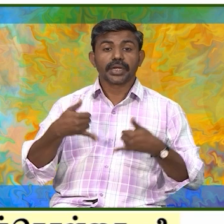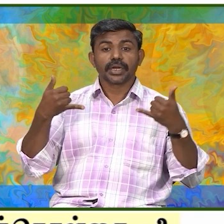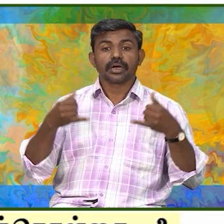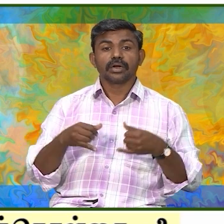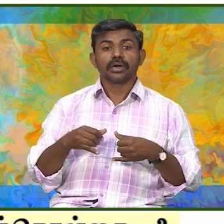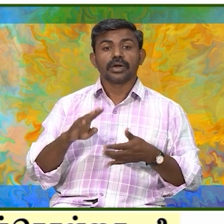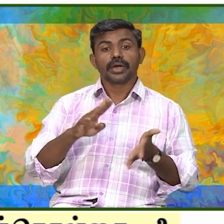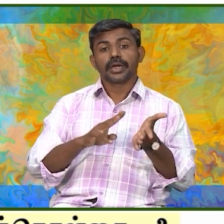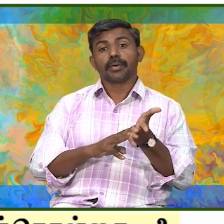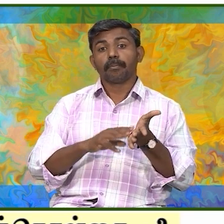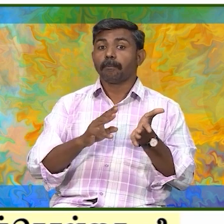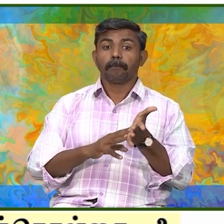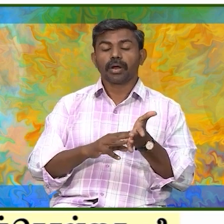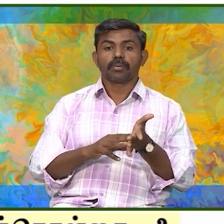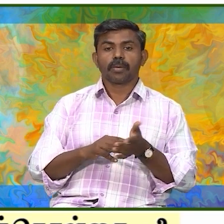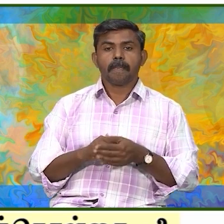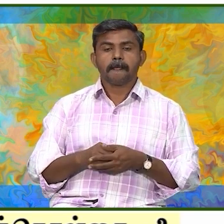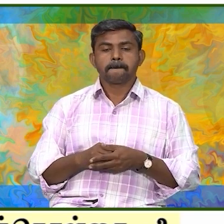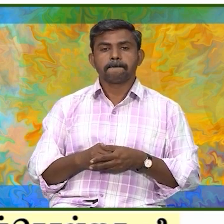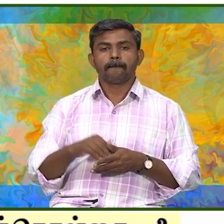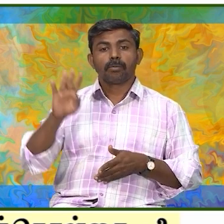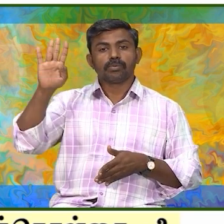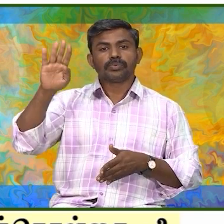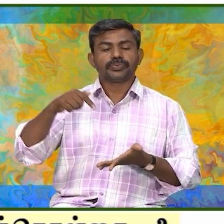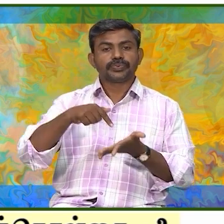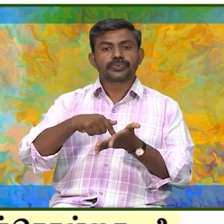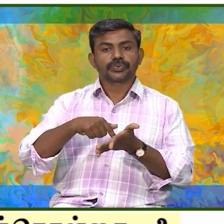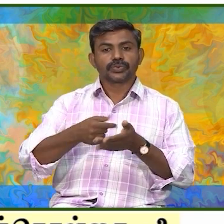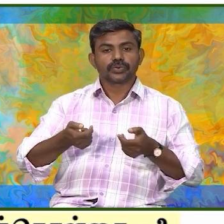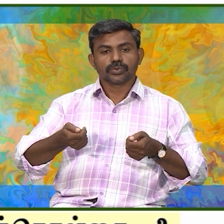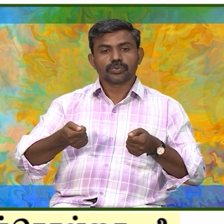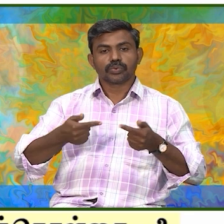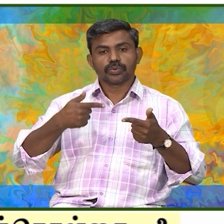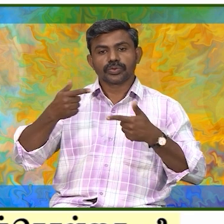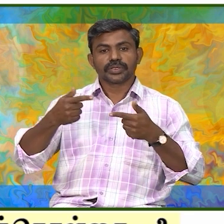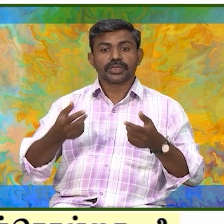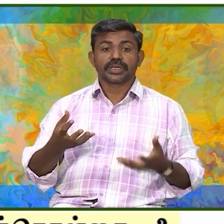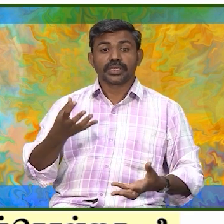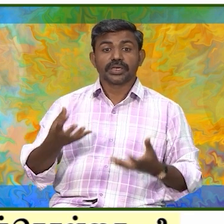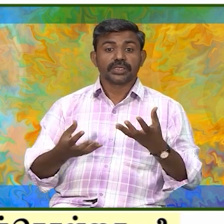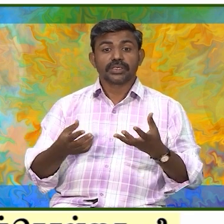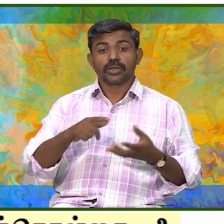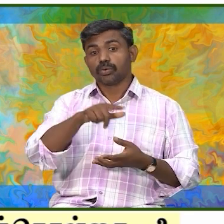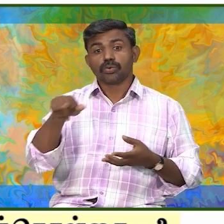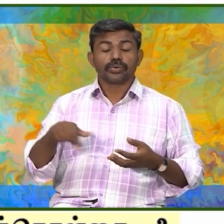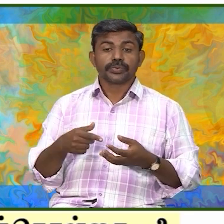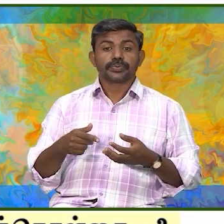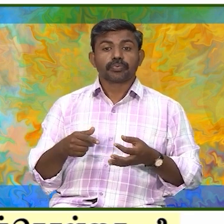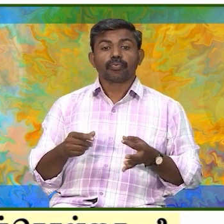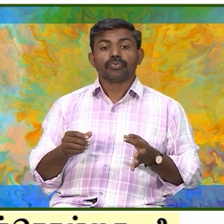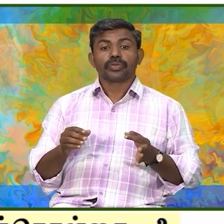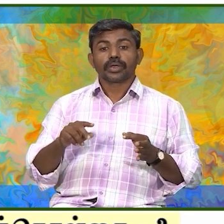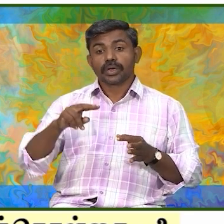இந்தியா, எம் மியான்மர். அதாவது இந்த 4 நாடுகளும் பொருளாதார போக்குவரத்து மற்றும் எரிசக்தி போன்ற தொலைத்தொடர்பு